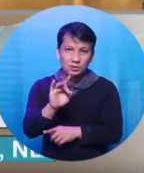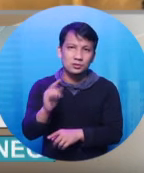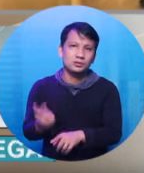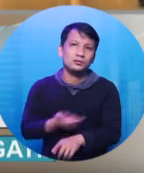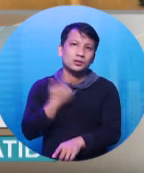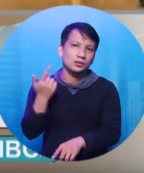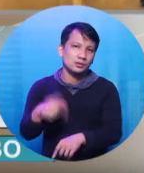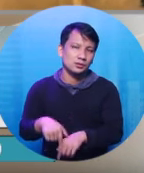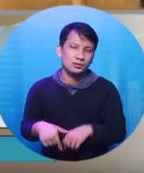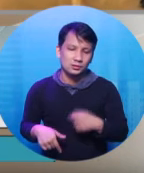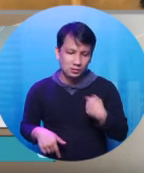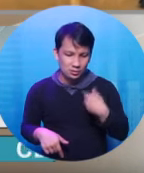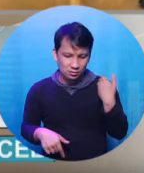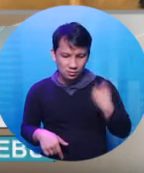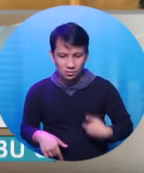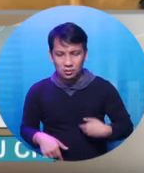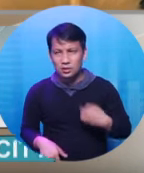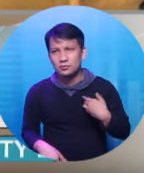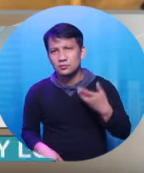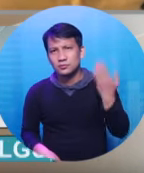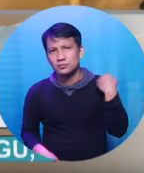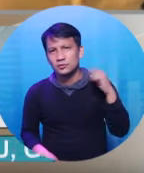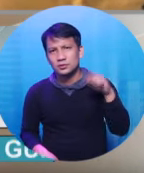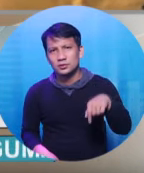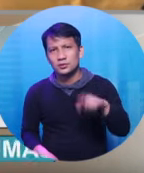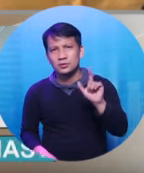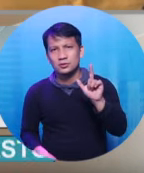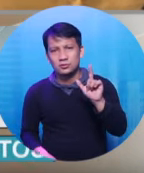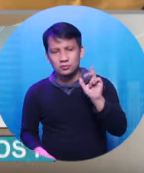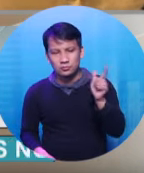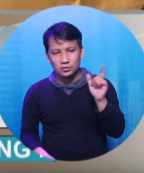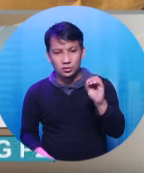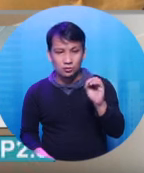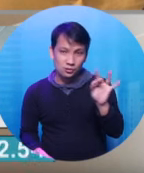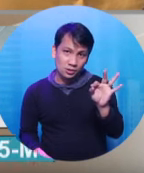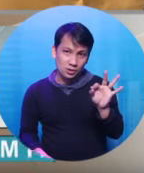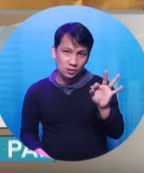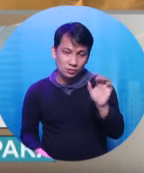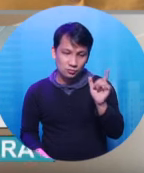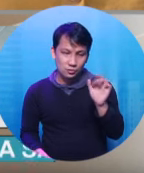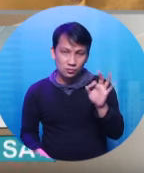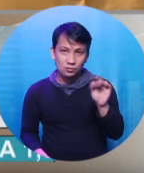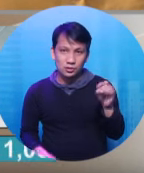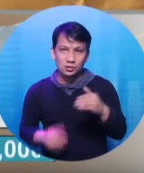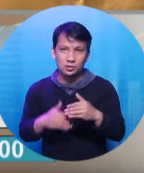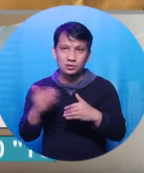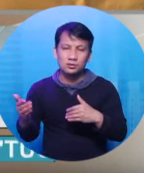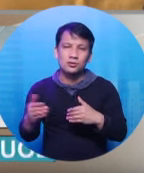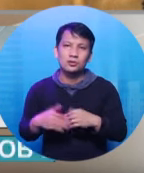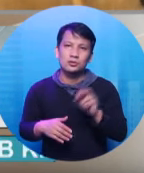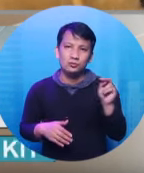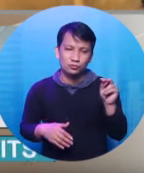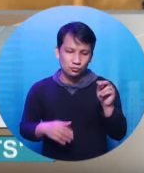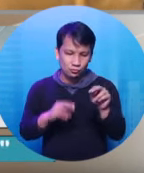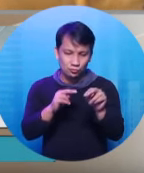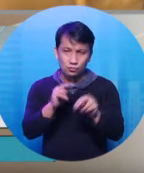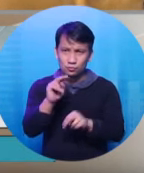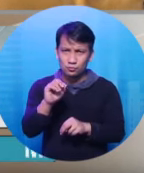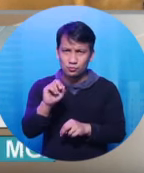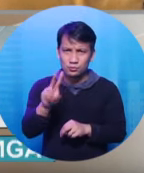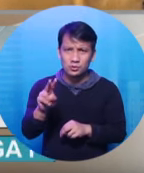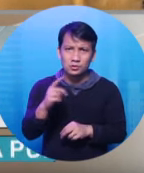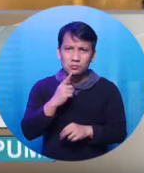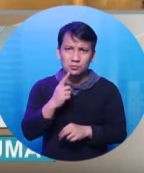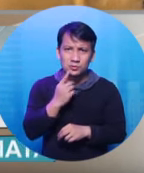na! Yes, ako po is, yeah, ako po ay 2009 November. Oh, magkasunod lang halos. So, naminis nyo na po siguro